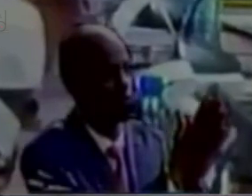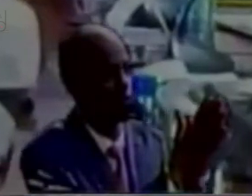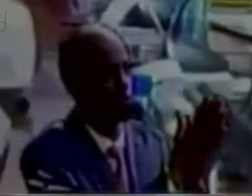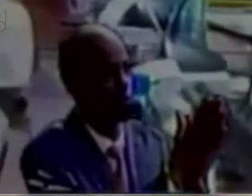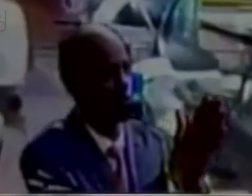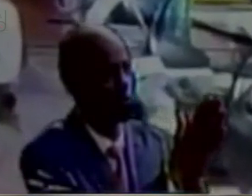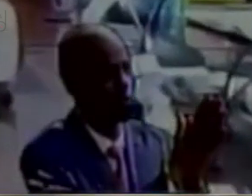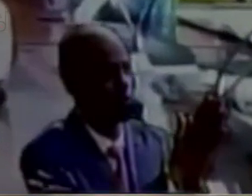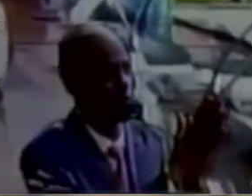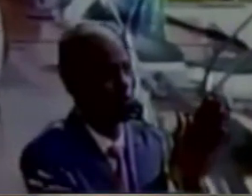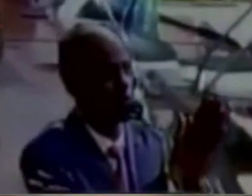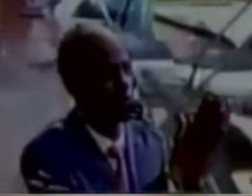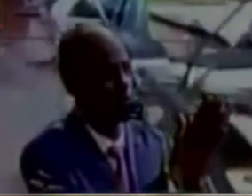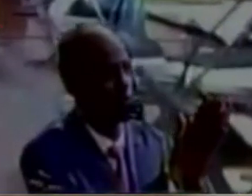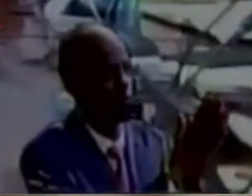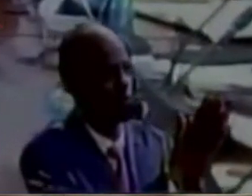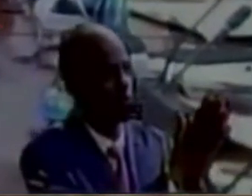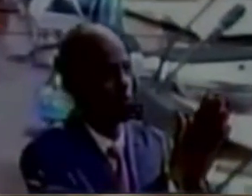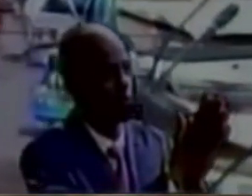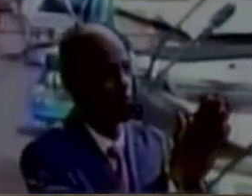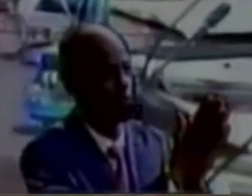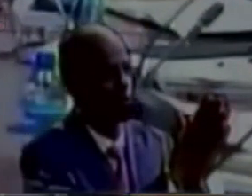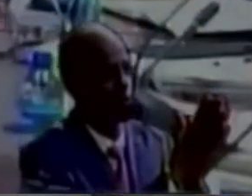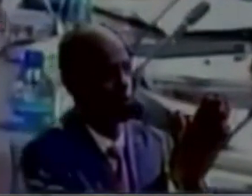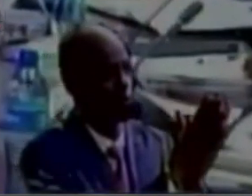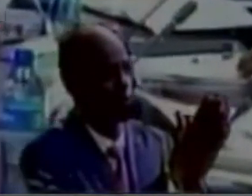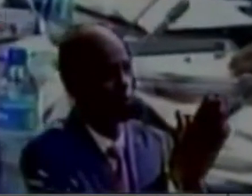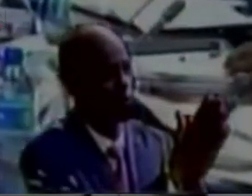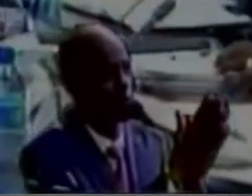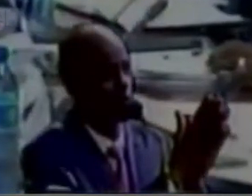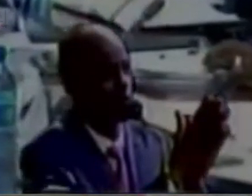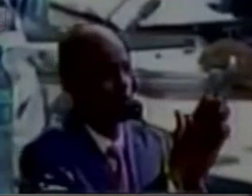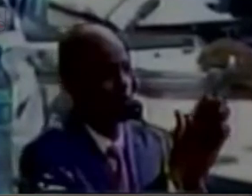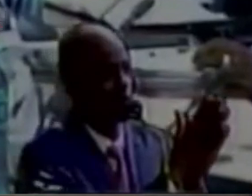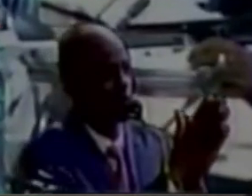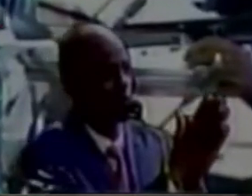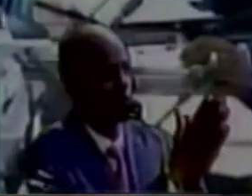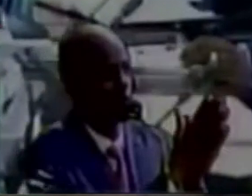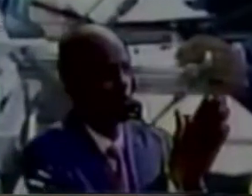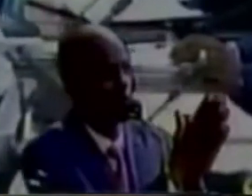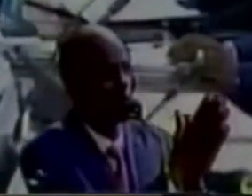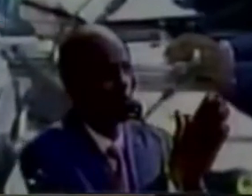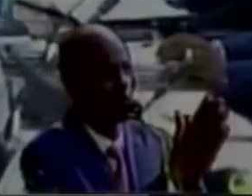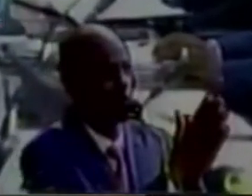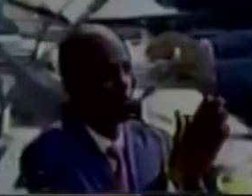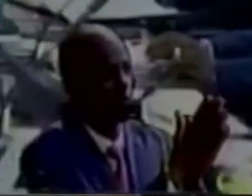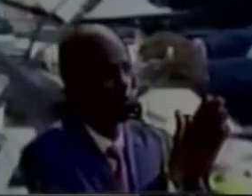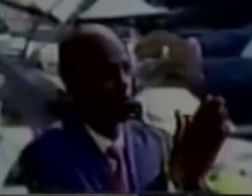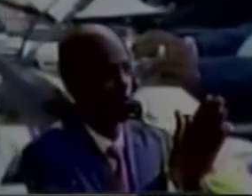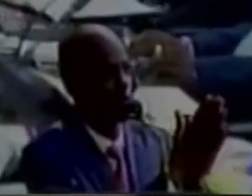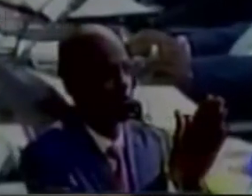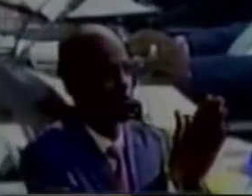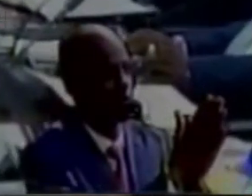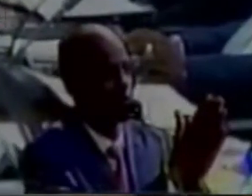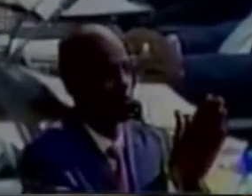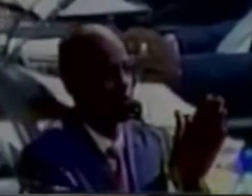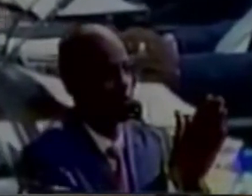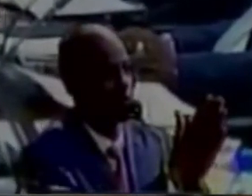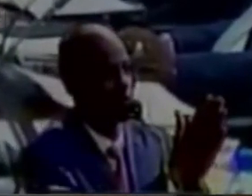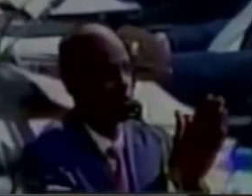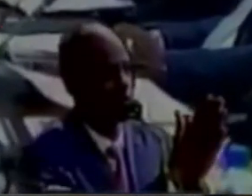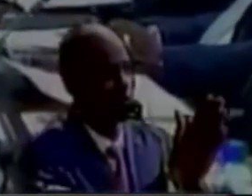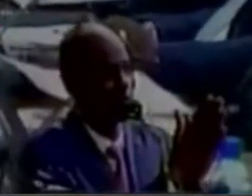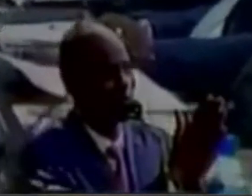Haïti. Plusieurs de nos collègues vont rentrer cette semaine. En fonction des secteurs dans lesquels vous voulez que